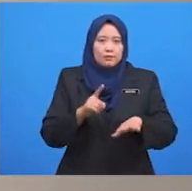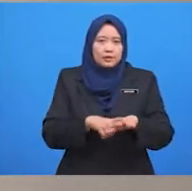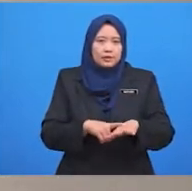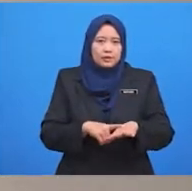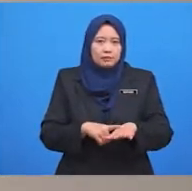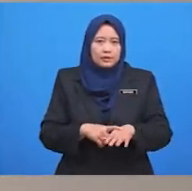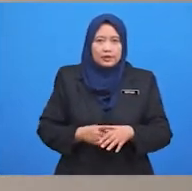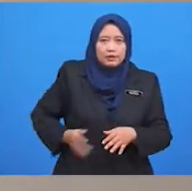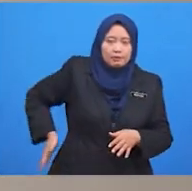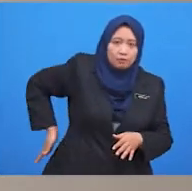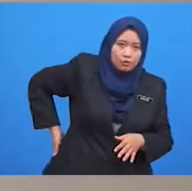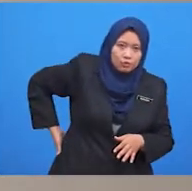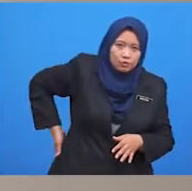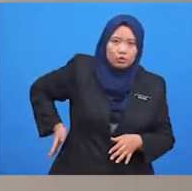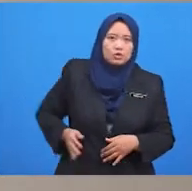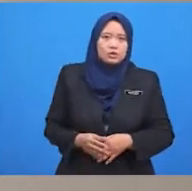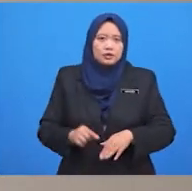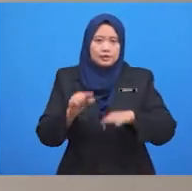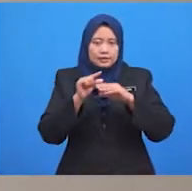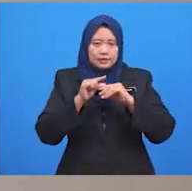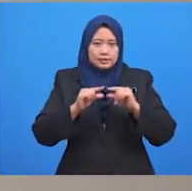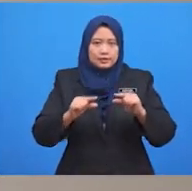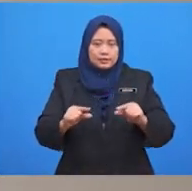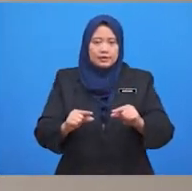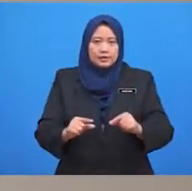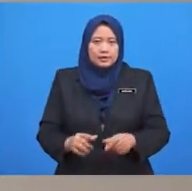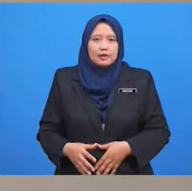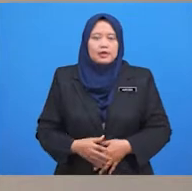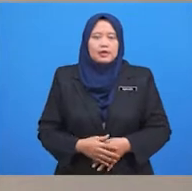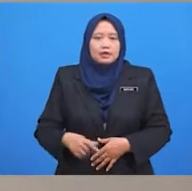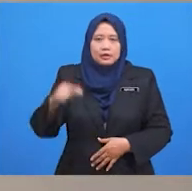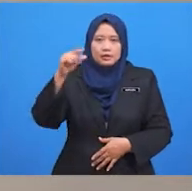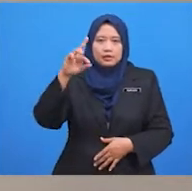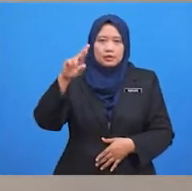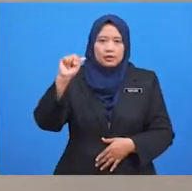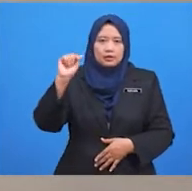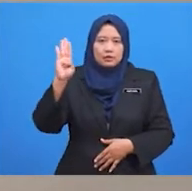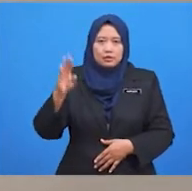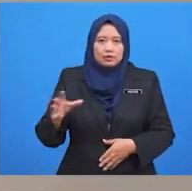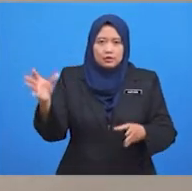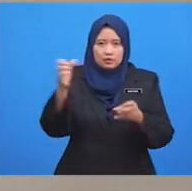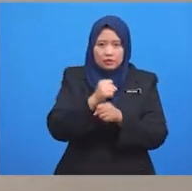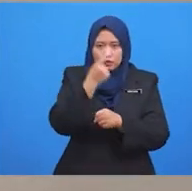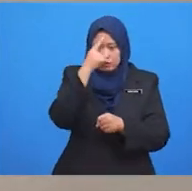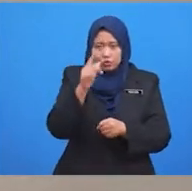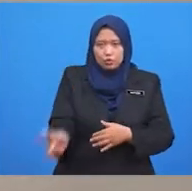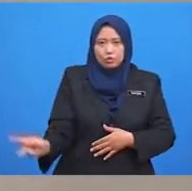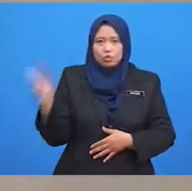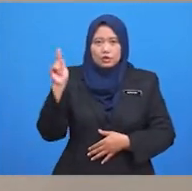punggung, gerakan prop dengan gerakan grab mencengkam bagi menguatkan otot.